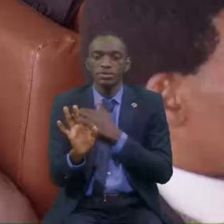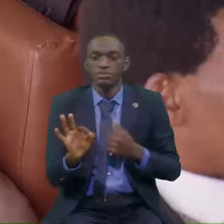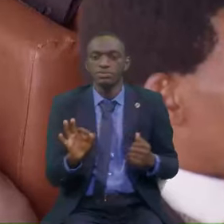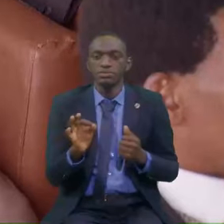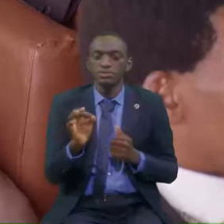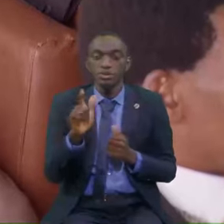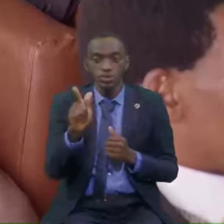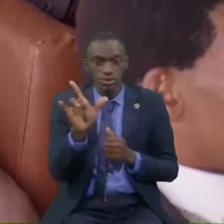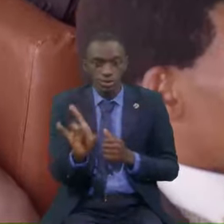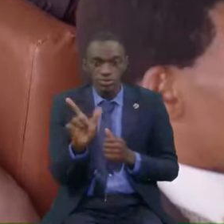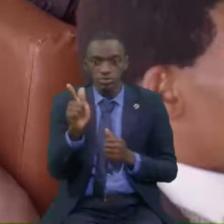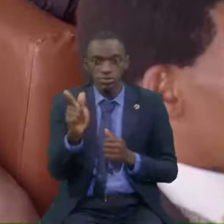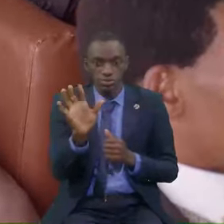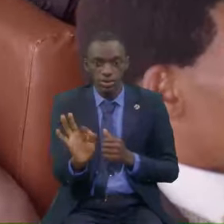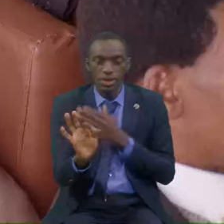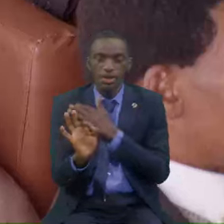Maintenant, verset